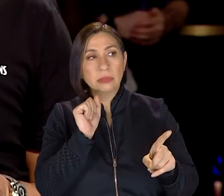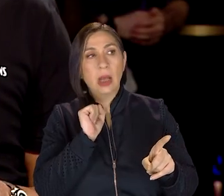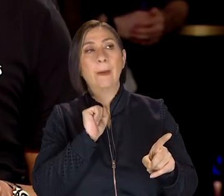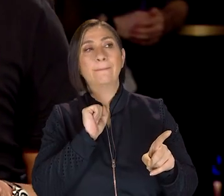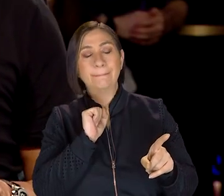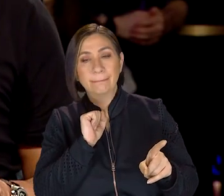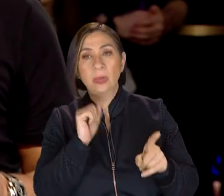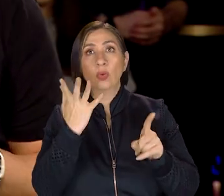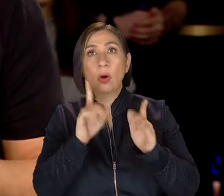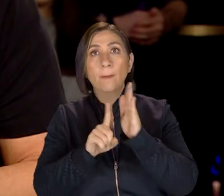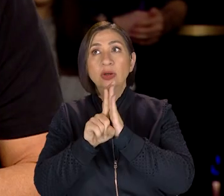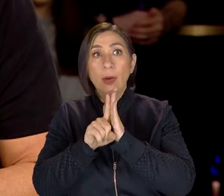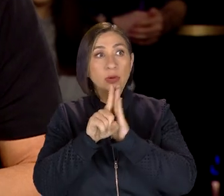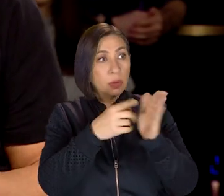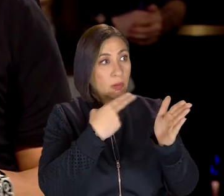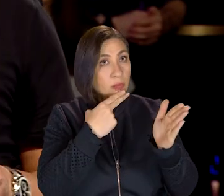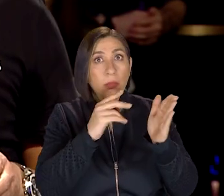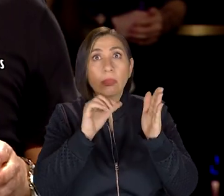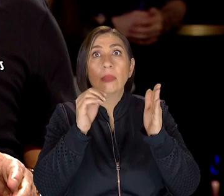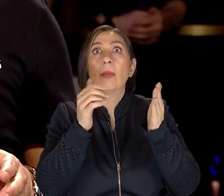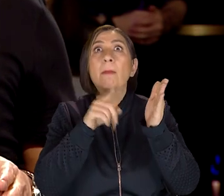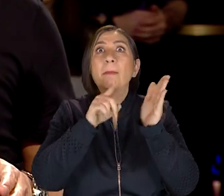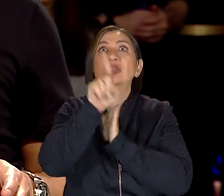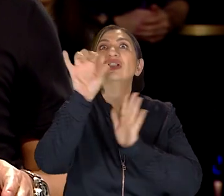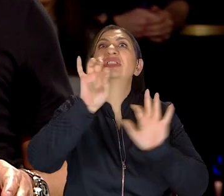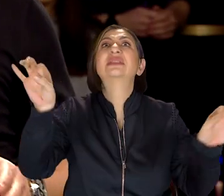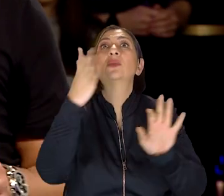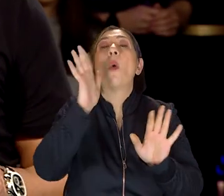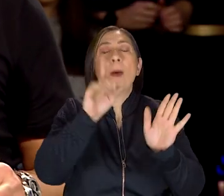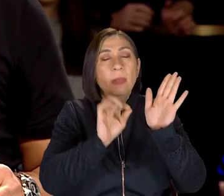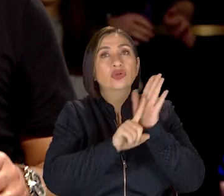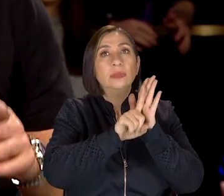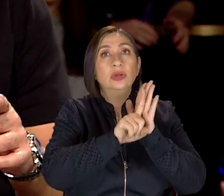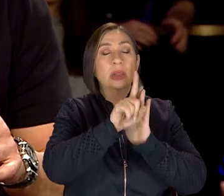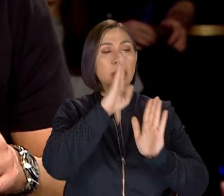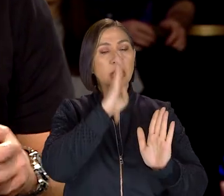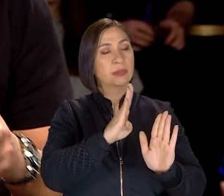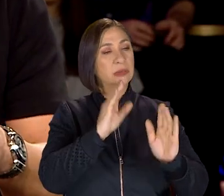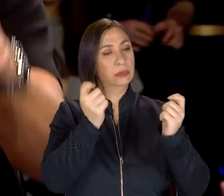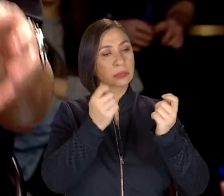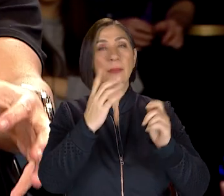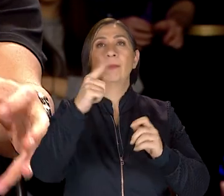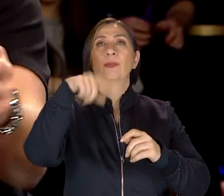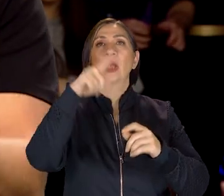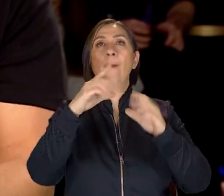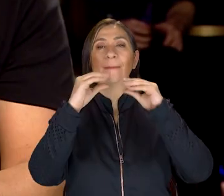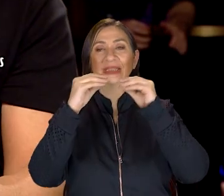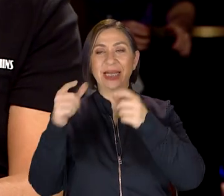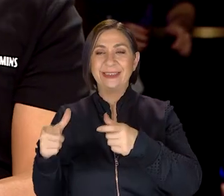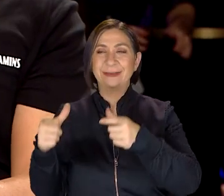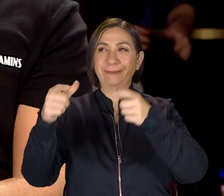oldum. Yani ne başarılara imza atmış. O zamanda bile. Ve o disiplini az sabrı hatırlıyorum. Bir gün eve pasta